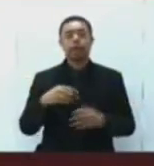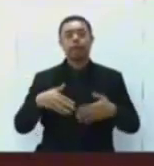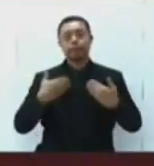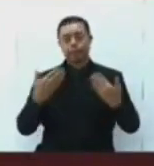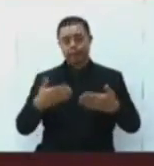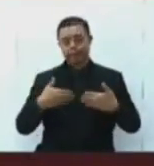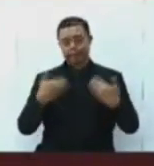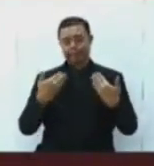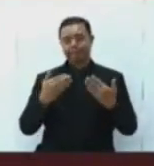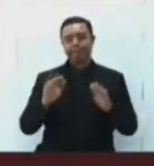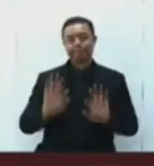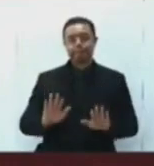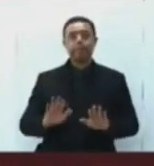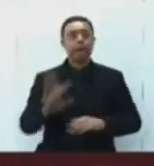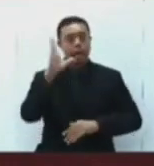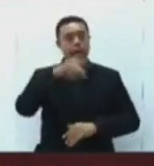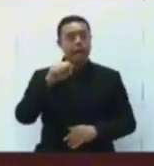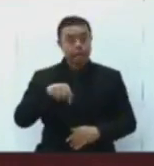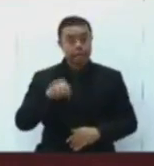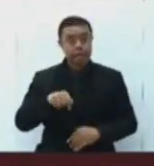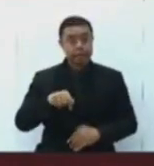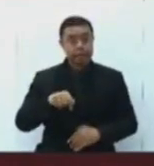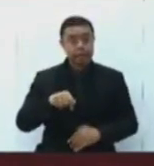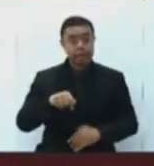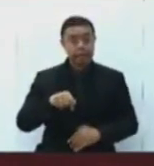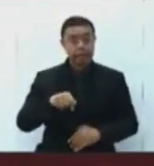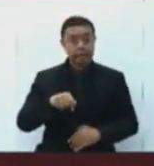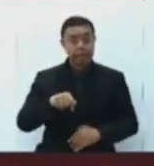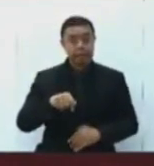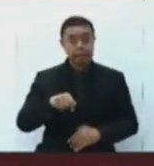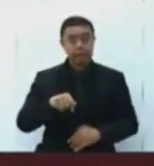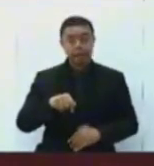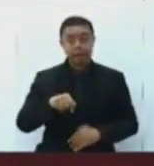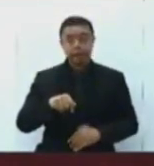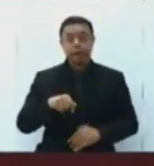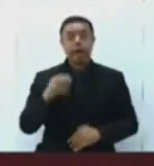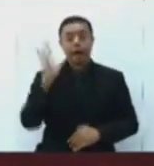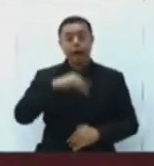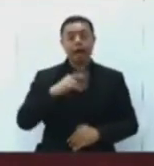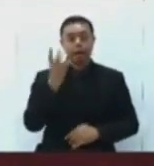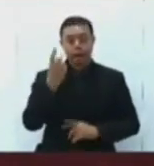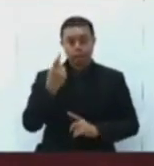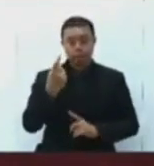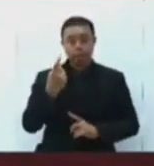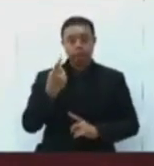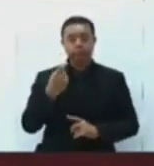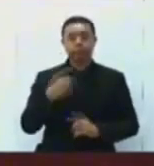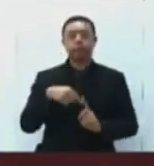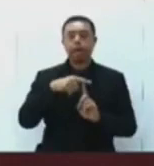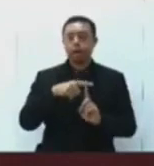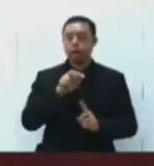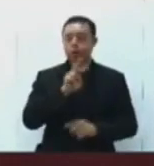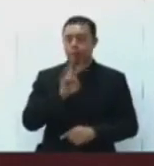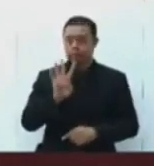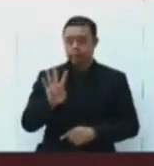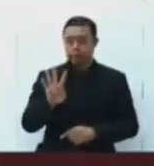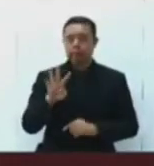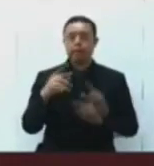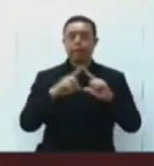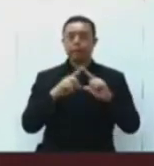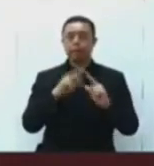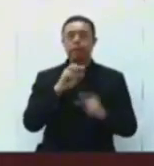yang berbahagia pada hari ini hari Rabu tanggal